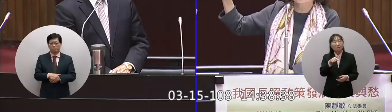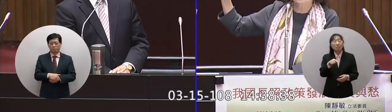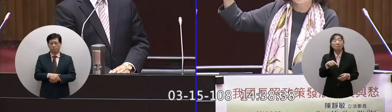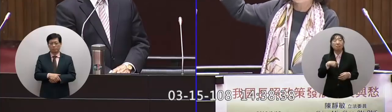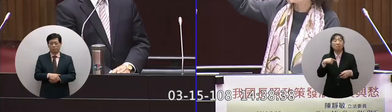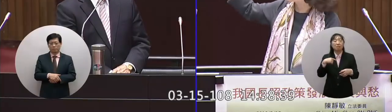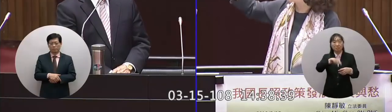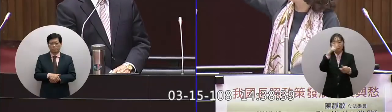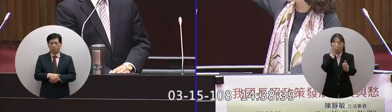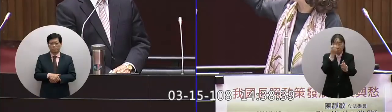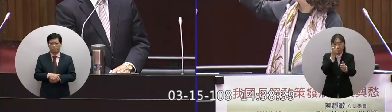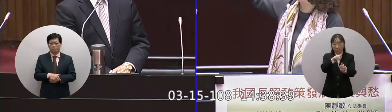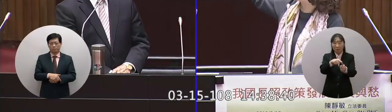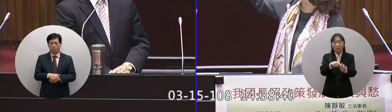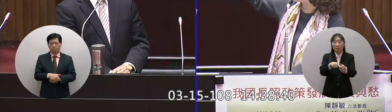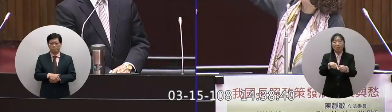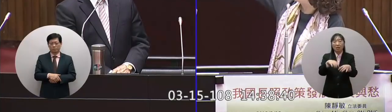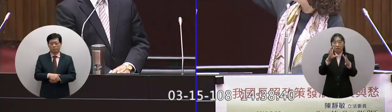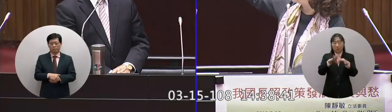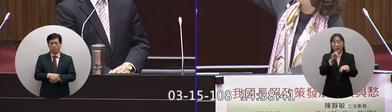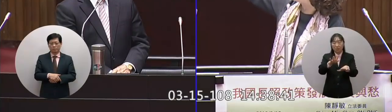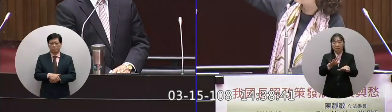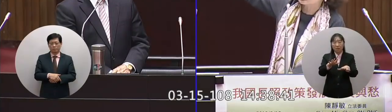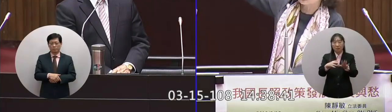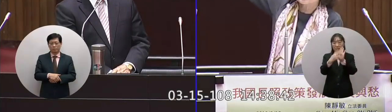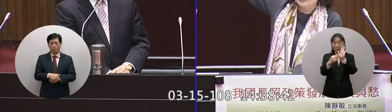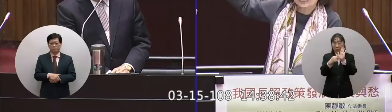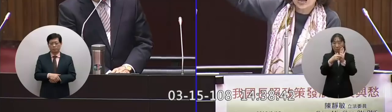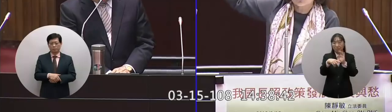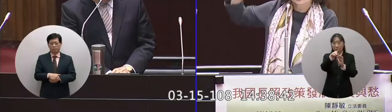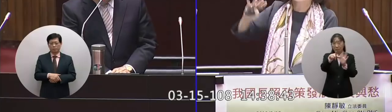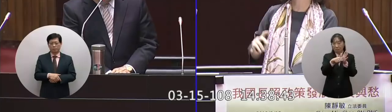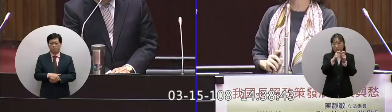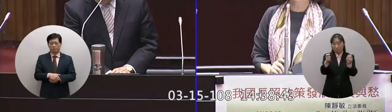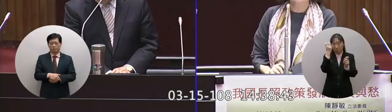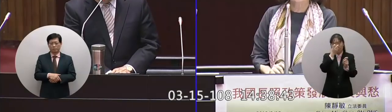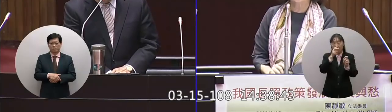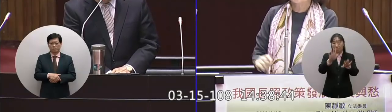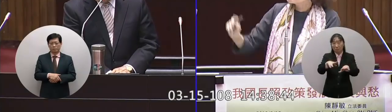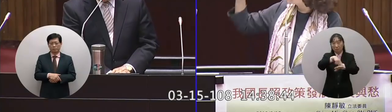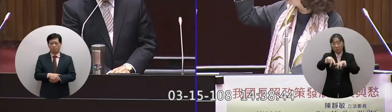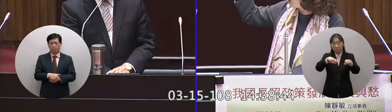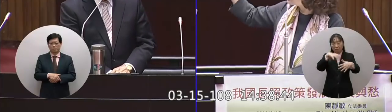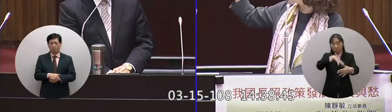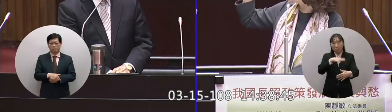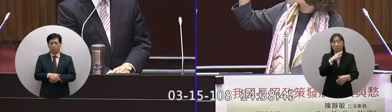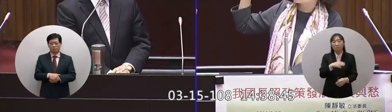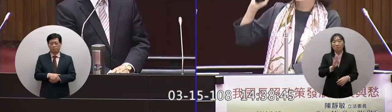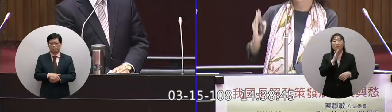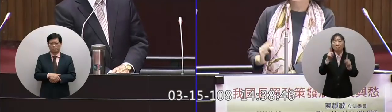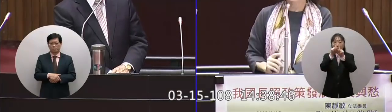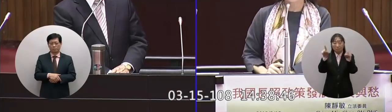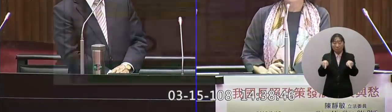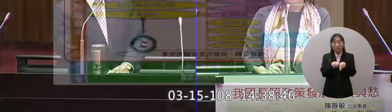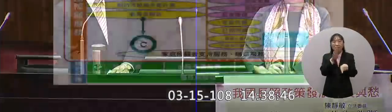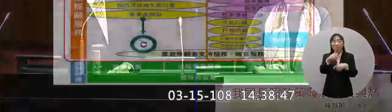照顾服务把它夸起来，告诉他说这些东西是我们长照正在推的东西。可是这一张也是我